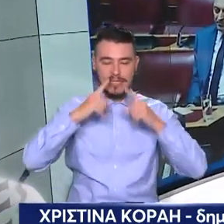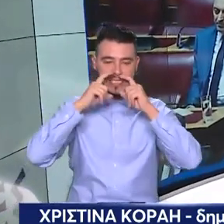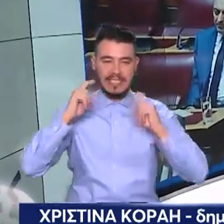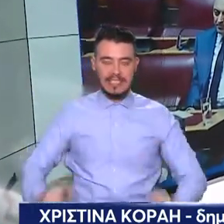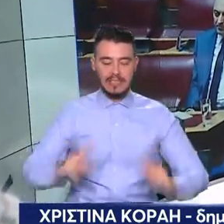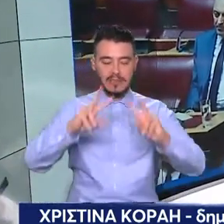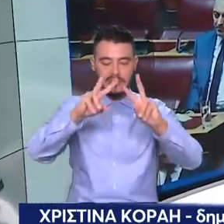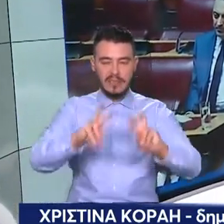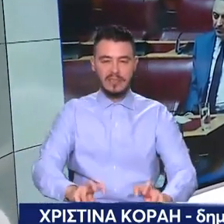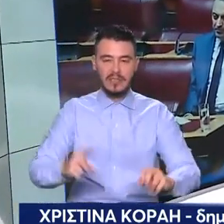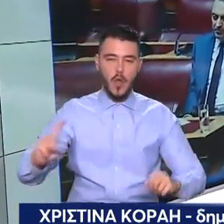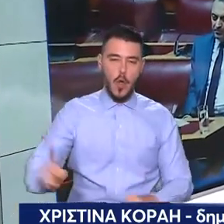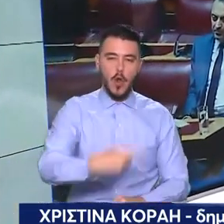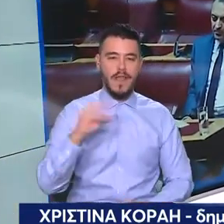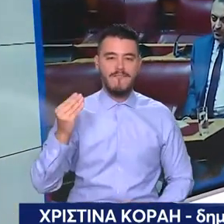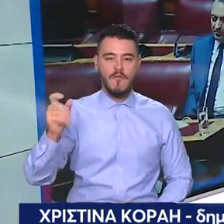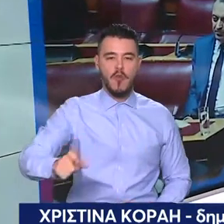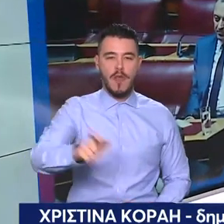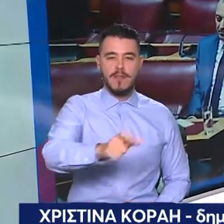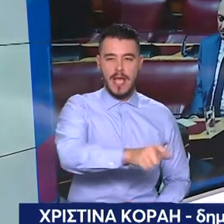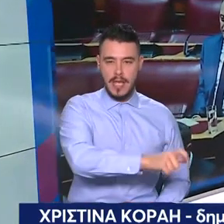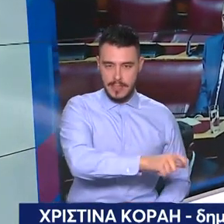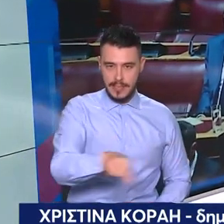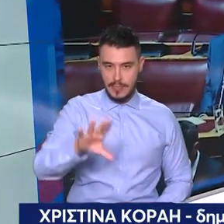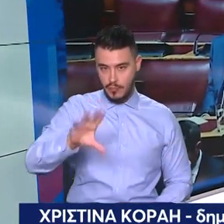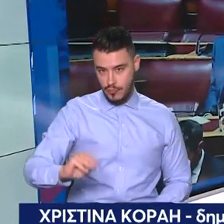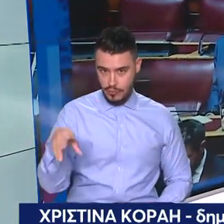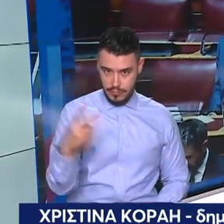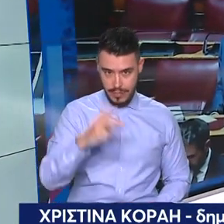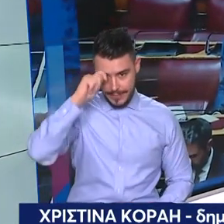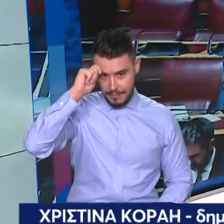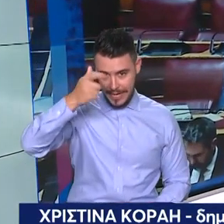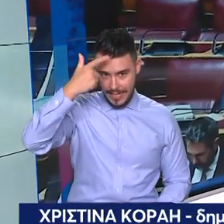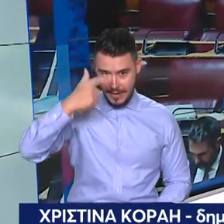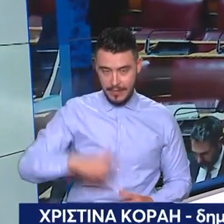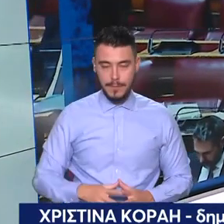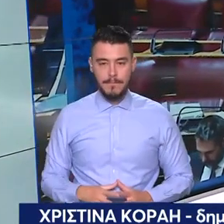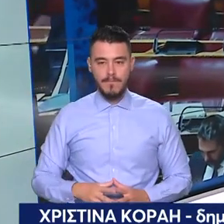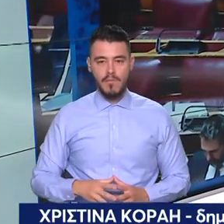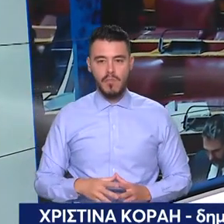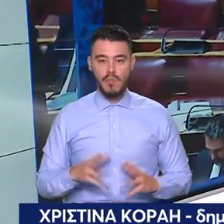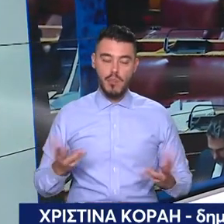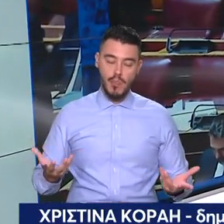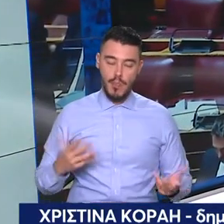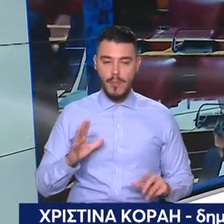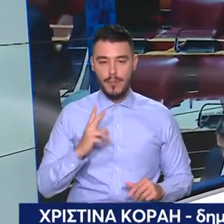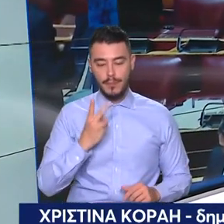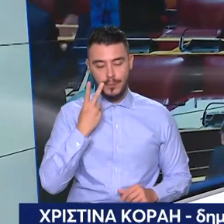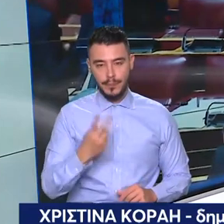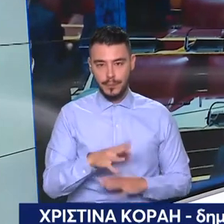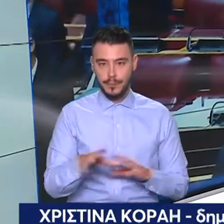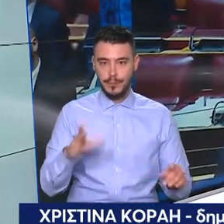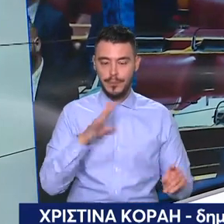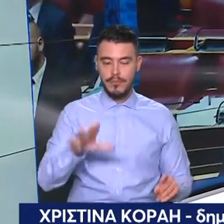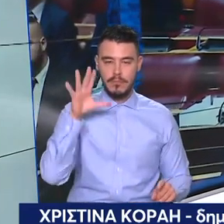των Βουλευτών και να ανοίξει ο δρόμος για να, εφόσον προκύψουν και άλλα στοιχεία, για να διωχθούν ποινικά,